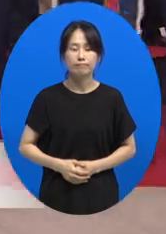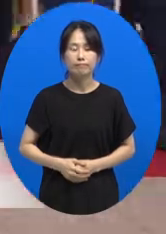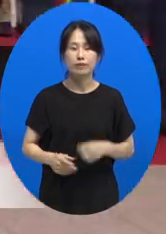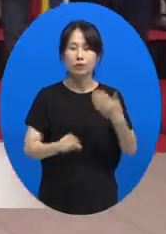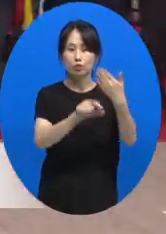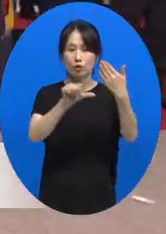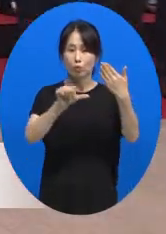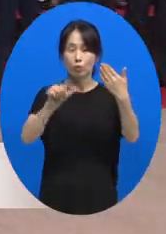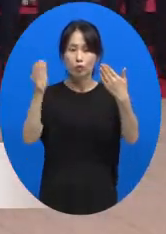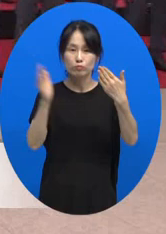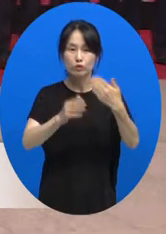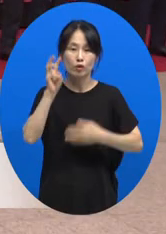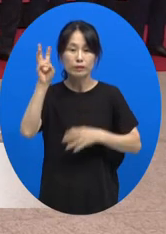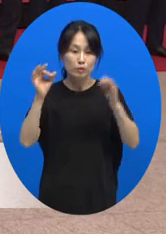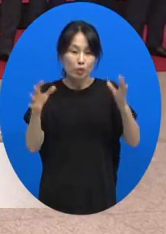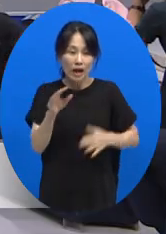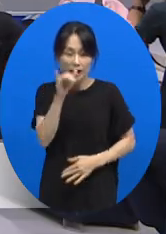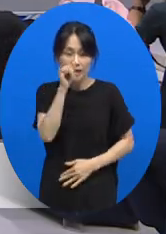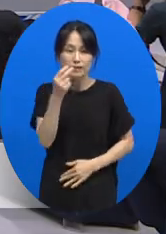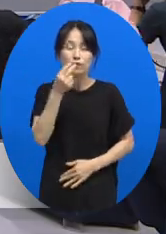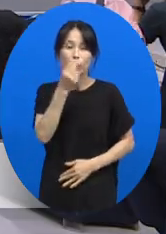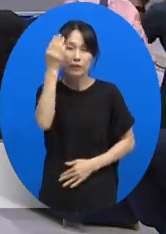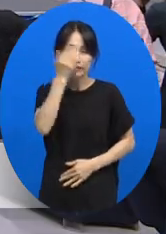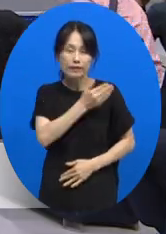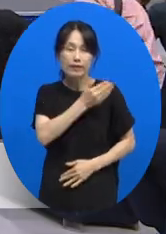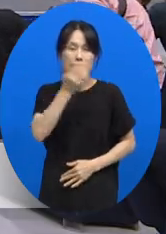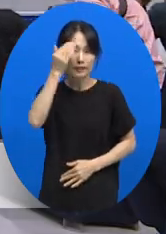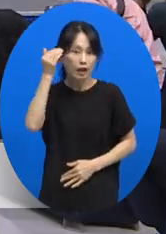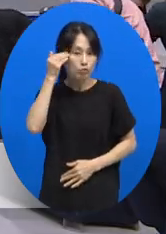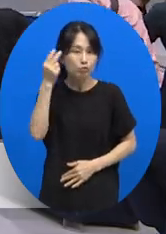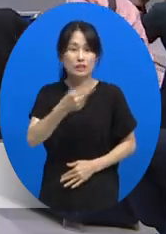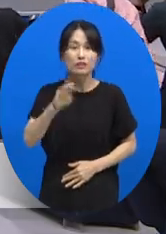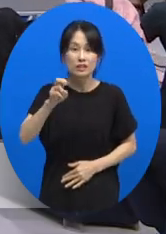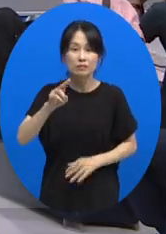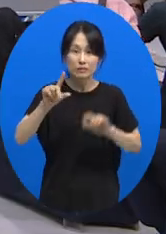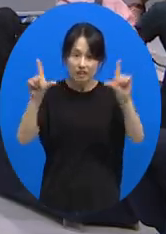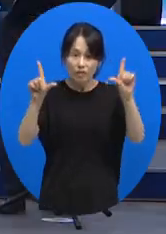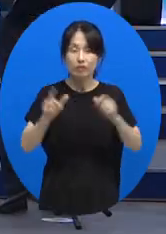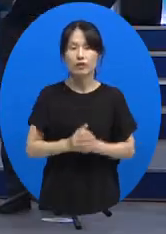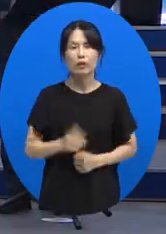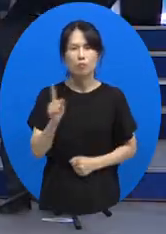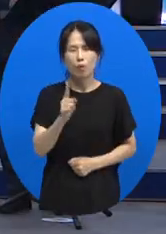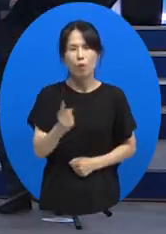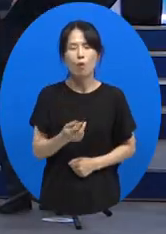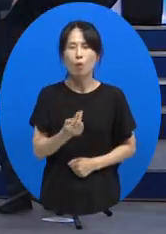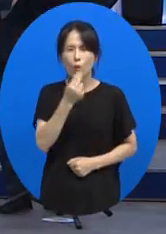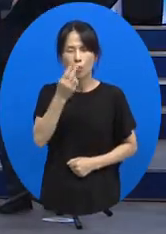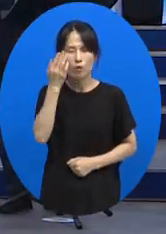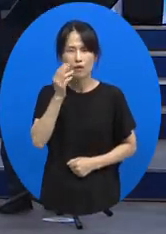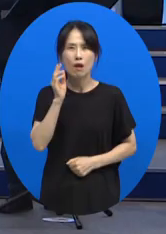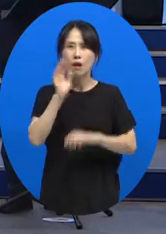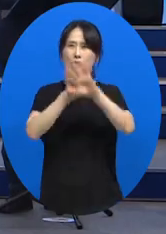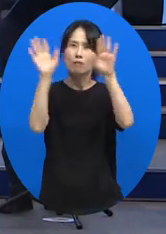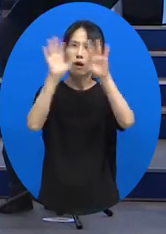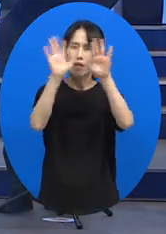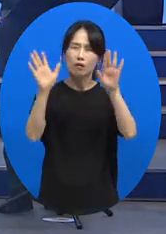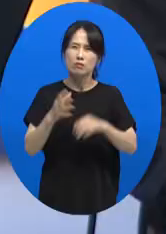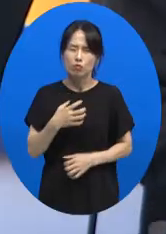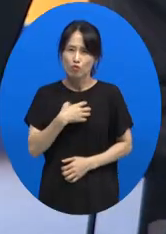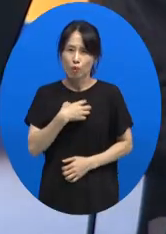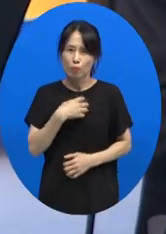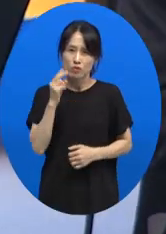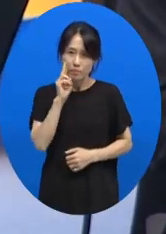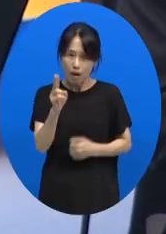지난 5일부터 3일간 열린 에코페어 코리아 2022. 심각한 기후위기로 탄소 중립에 대한 필요성이 커지고 있는